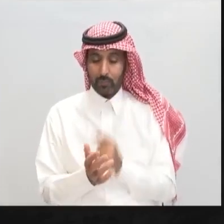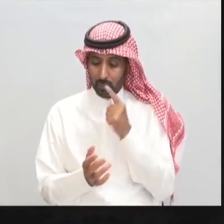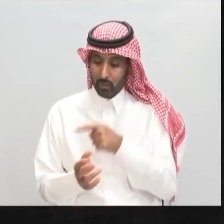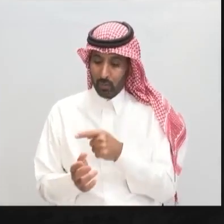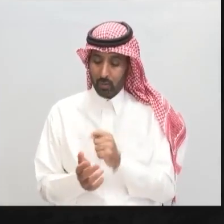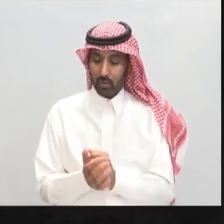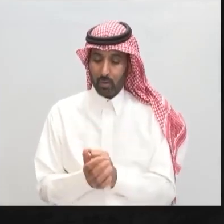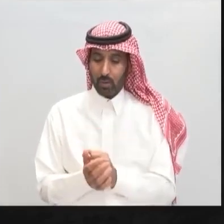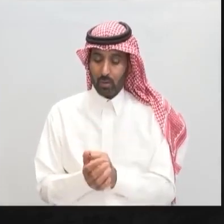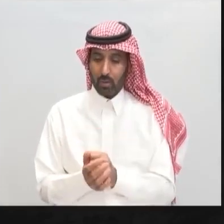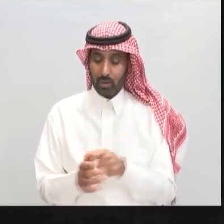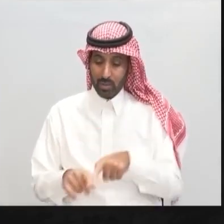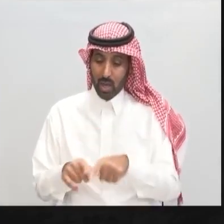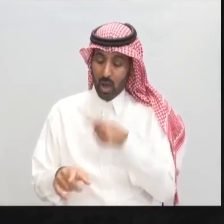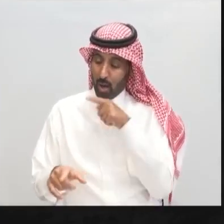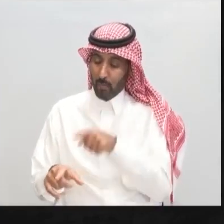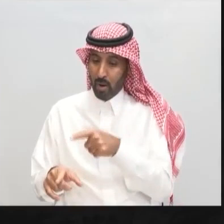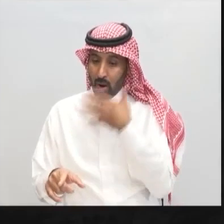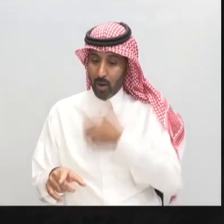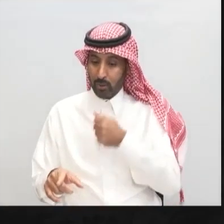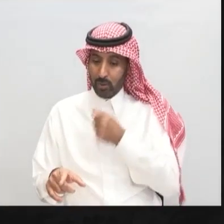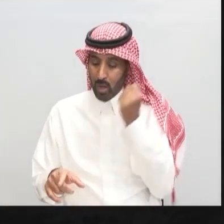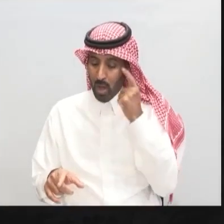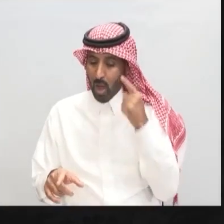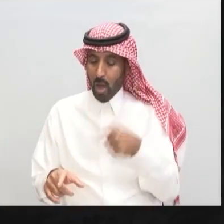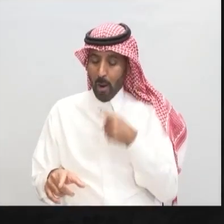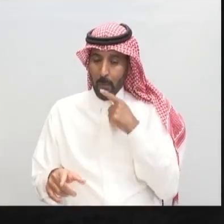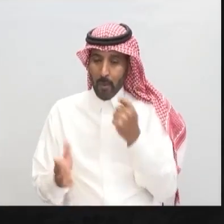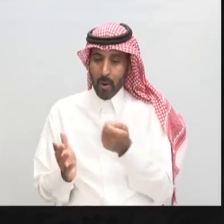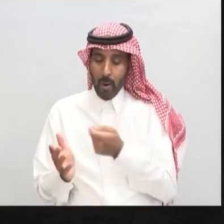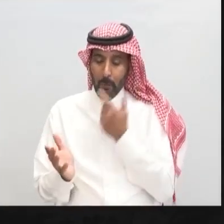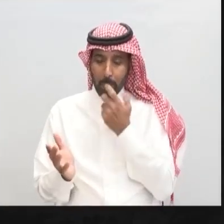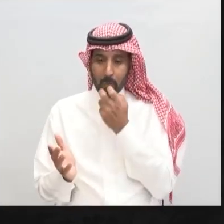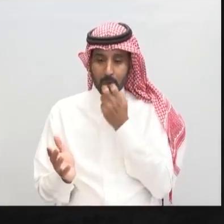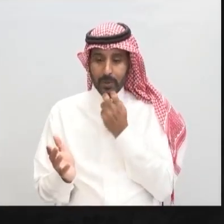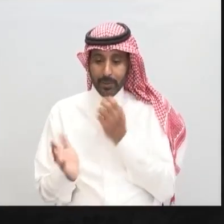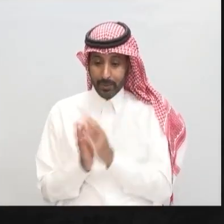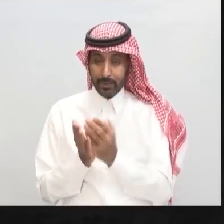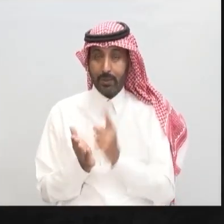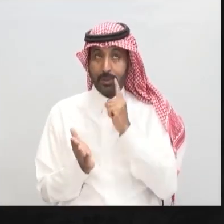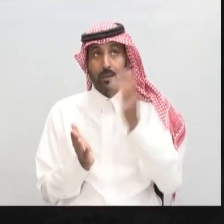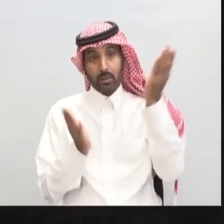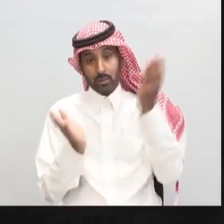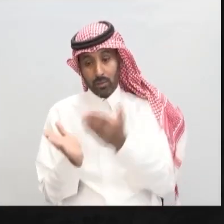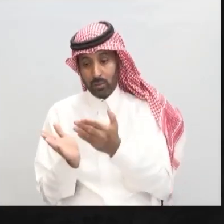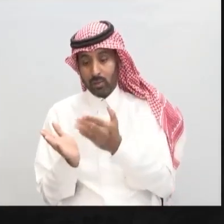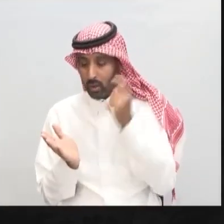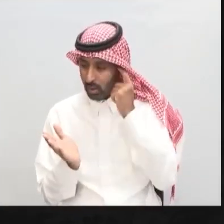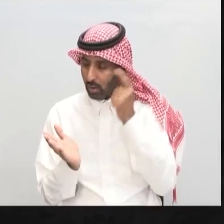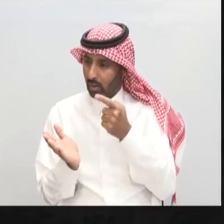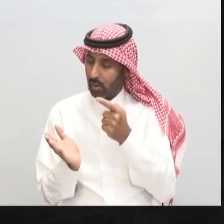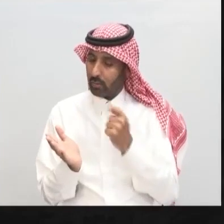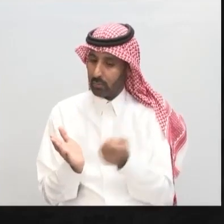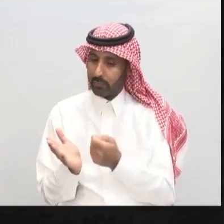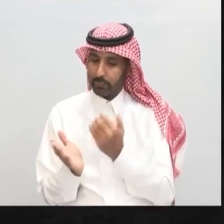عن الرسول صلى الله عليه وسلم وهو من كتاب الوحي ويريد ان يكتب القران اذا نزلت الايه على الرسول عليه الصلاه والسلام ياخذ